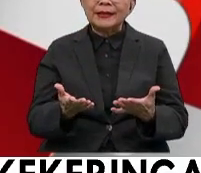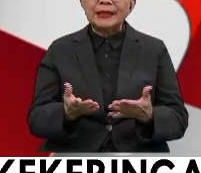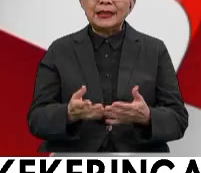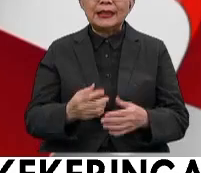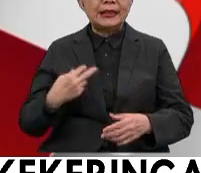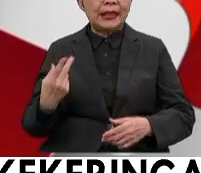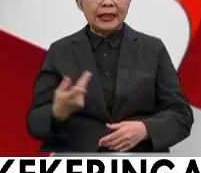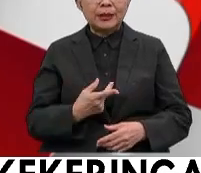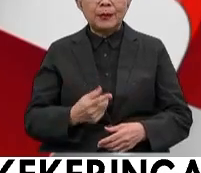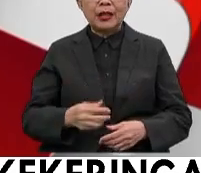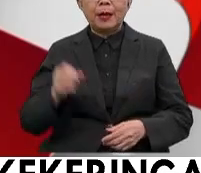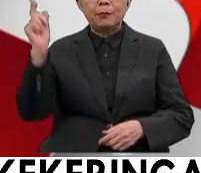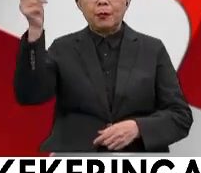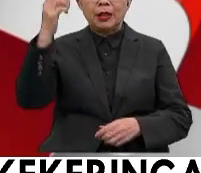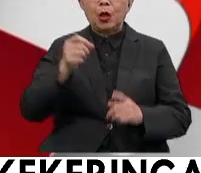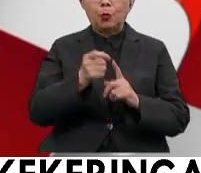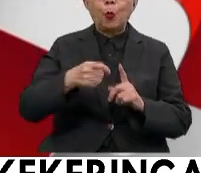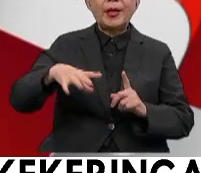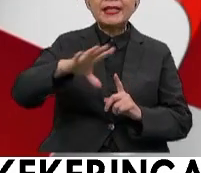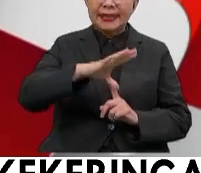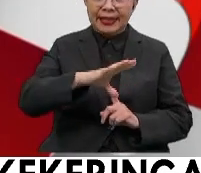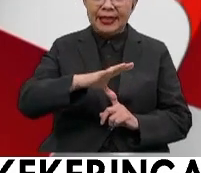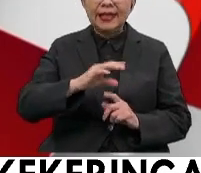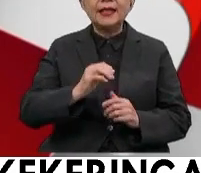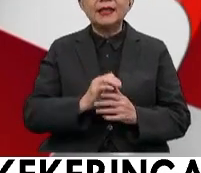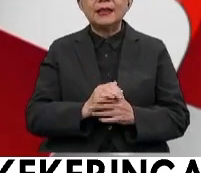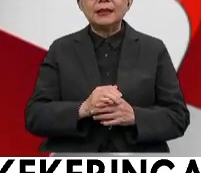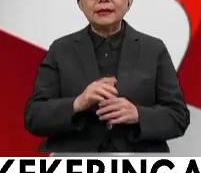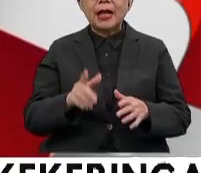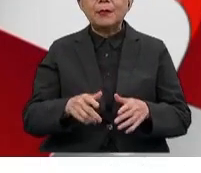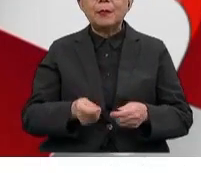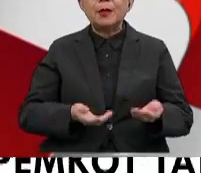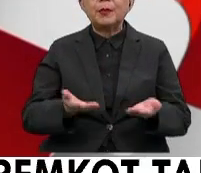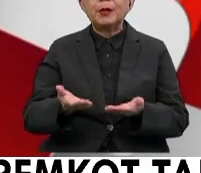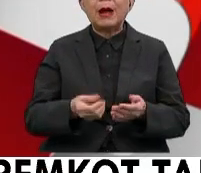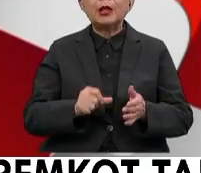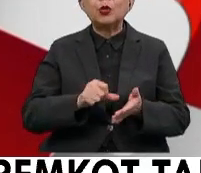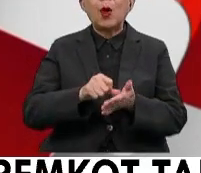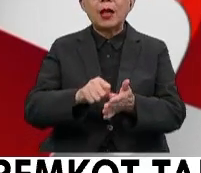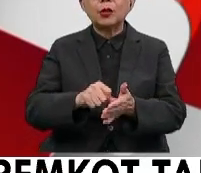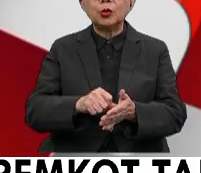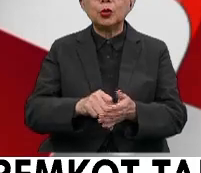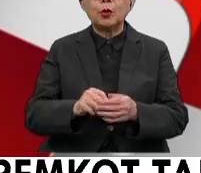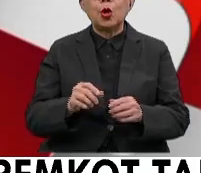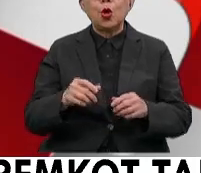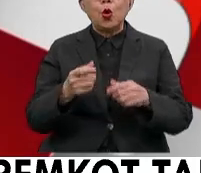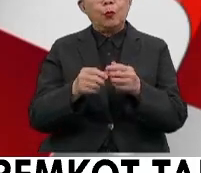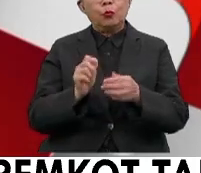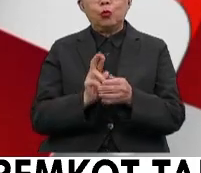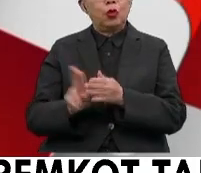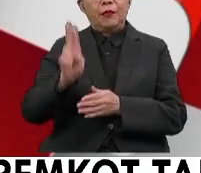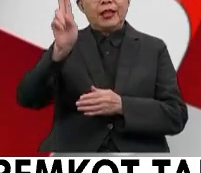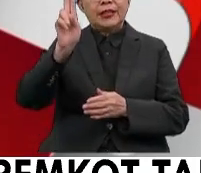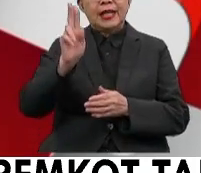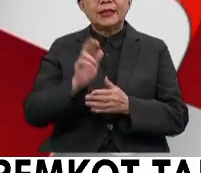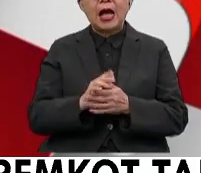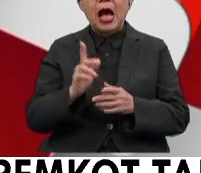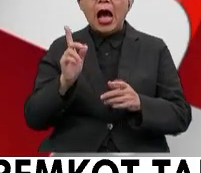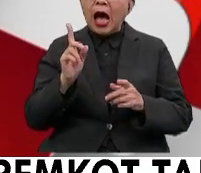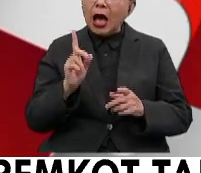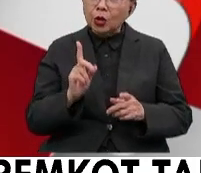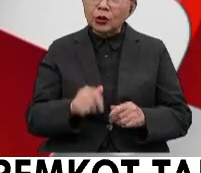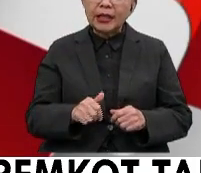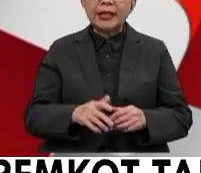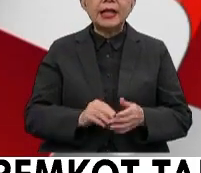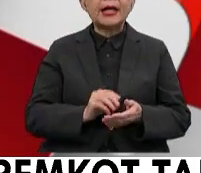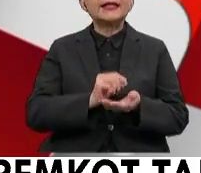kita sebagai pemerintah provinsi dalam memberikan bantuan untuk perguruan tinggi, harusnya kita